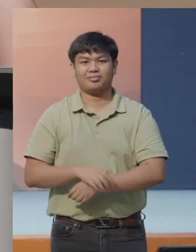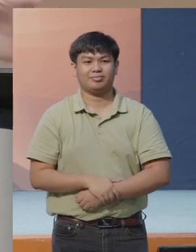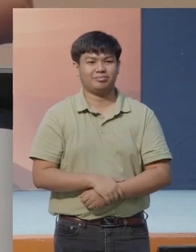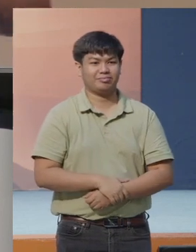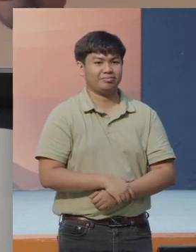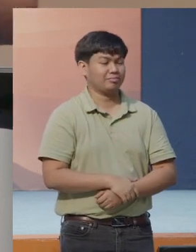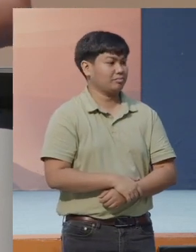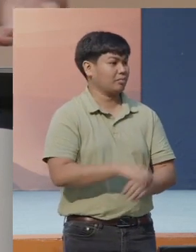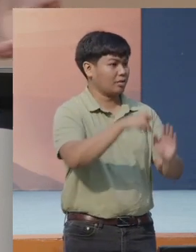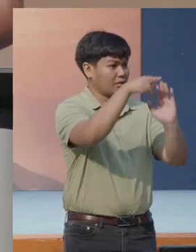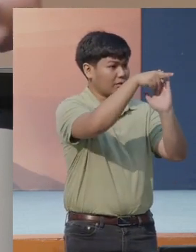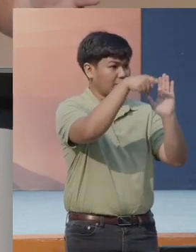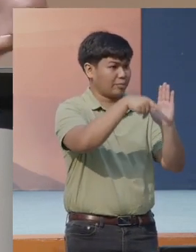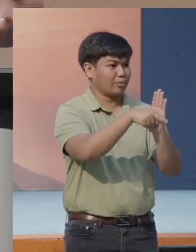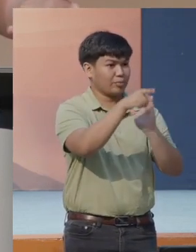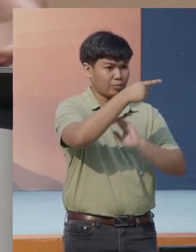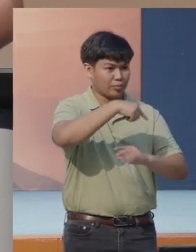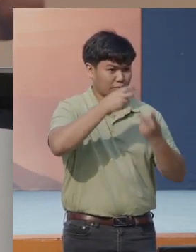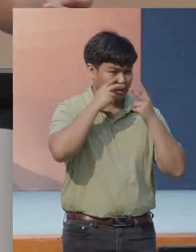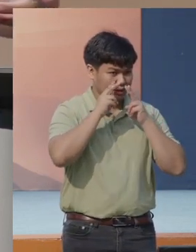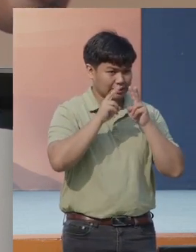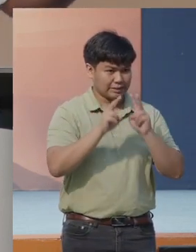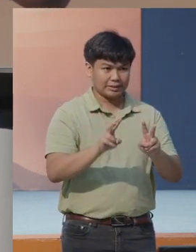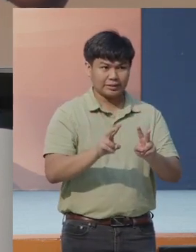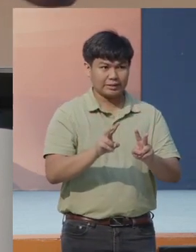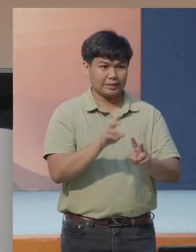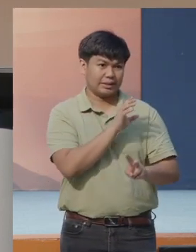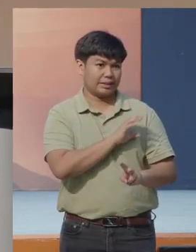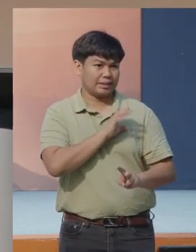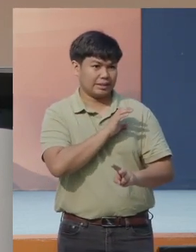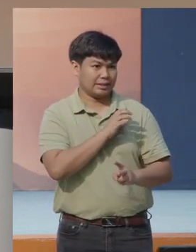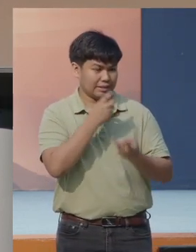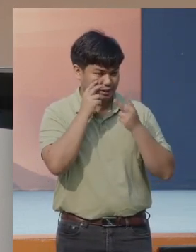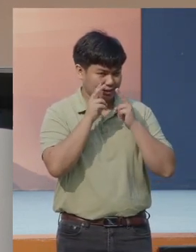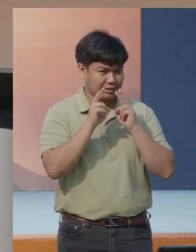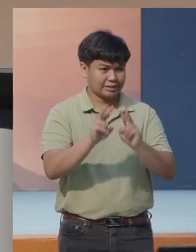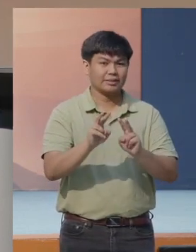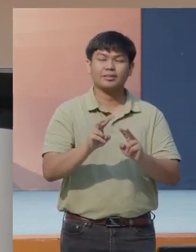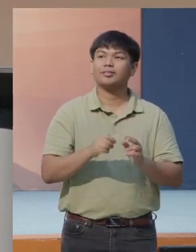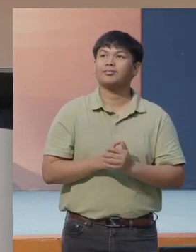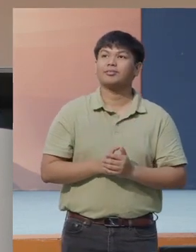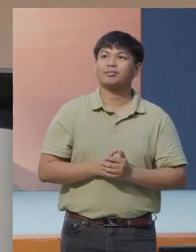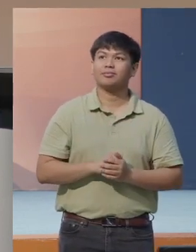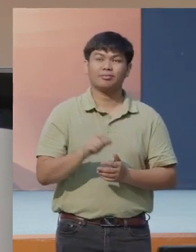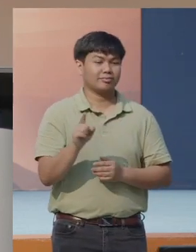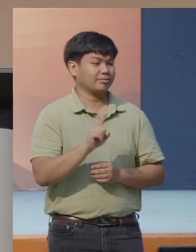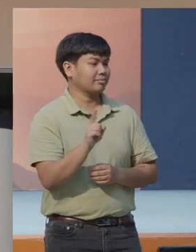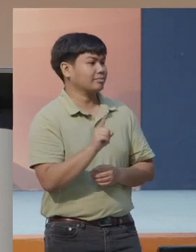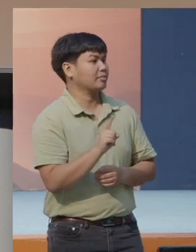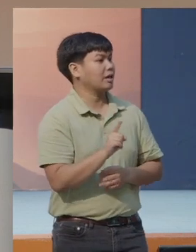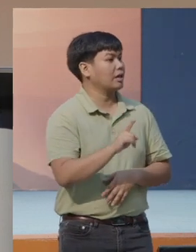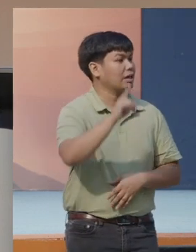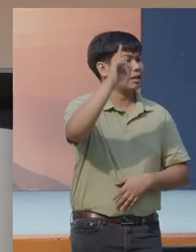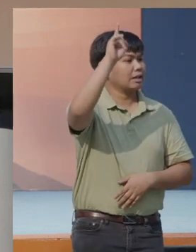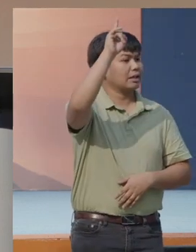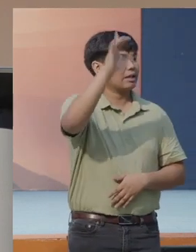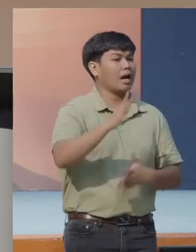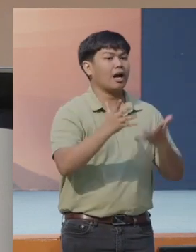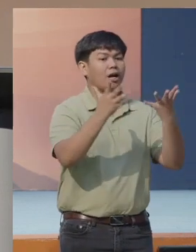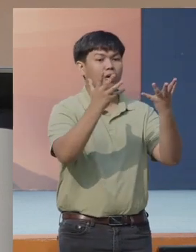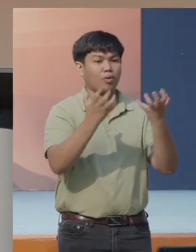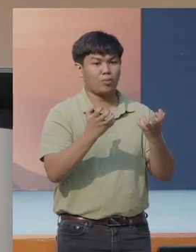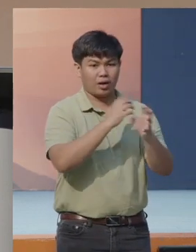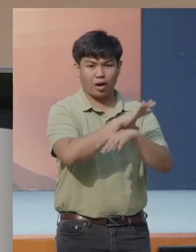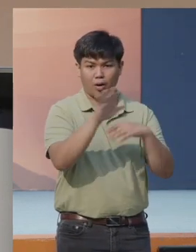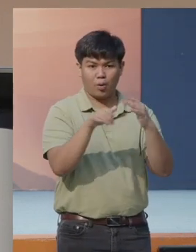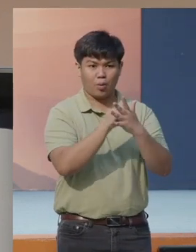And the principle that we want to apply in our life and the character that we want to unpack is this, no? Nais ng Diyos na makamit ng lahat